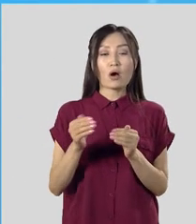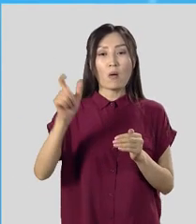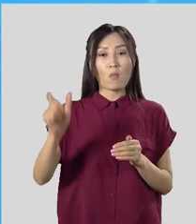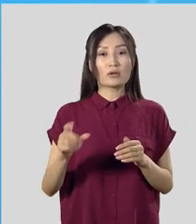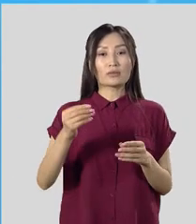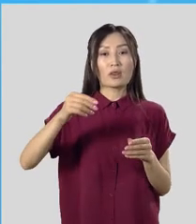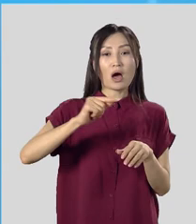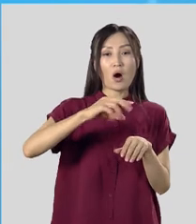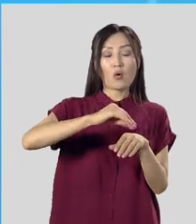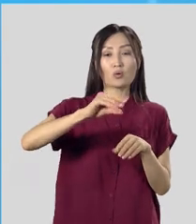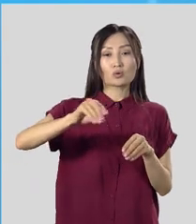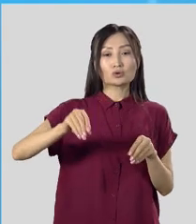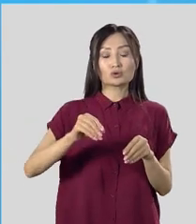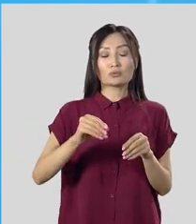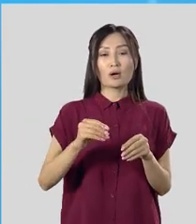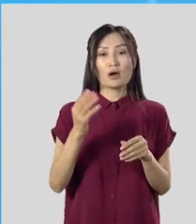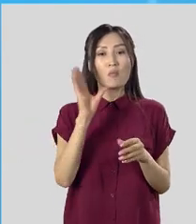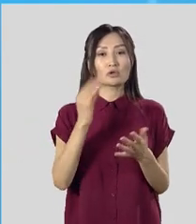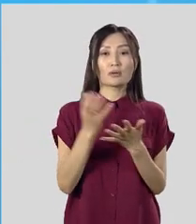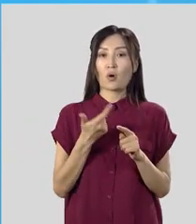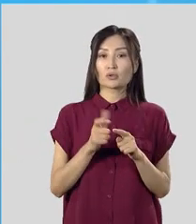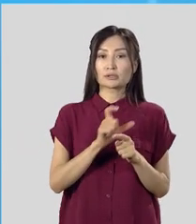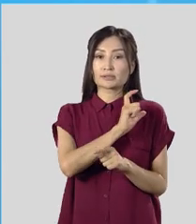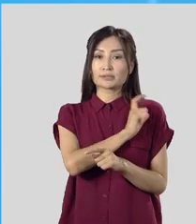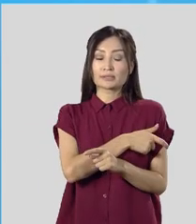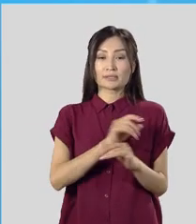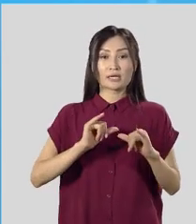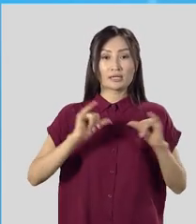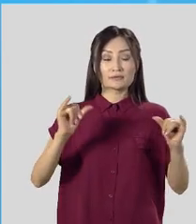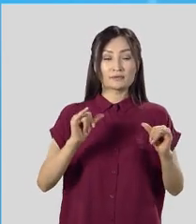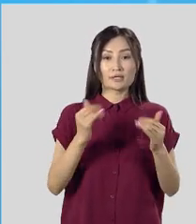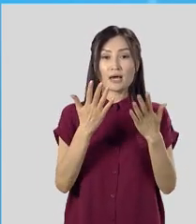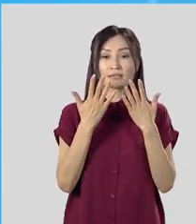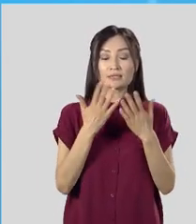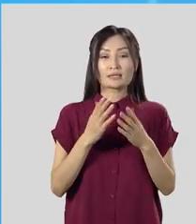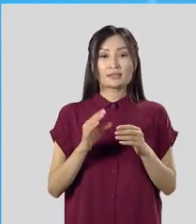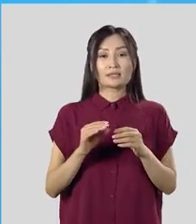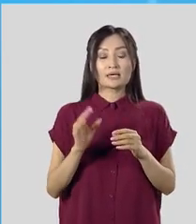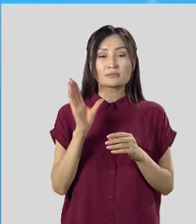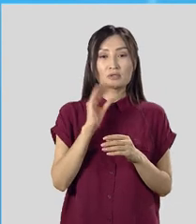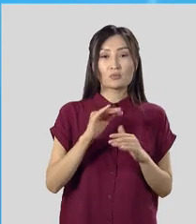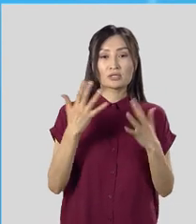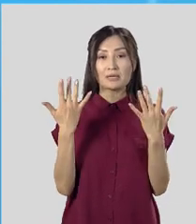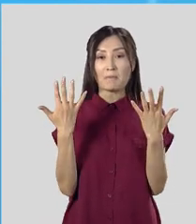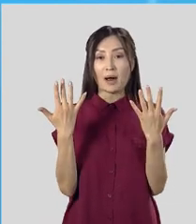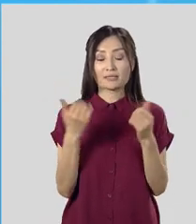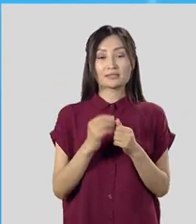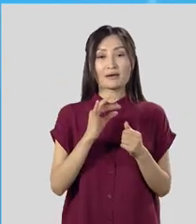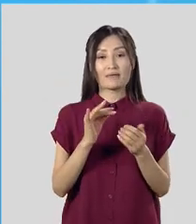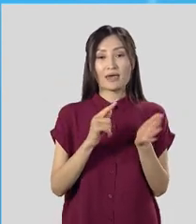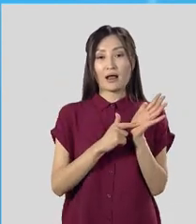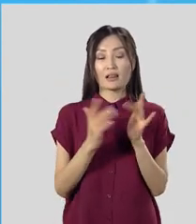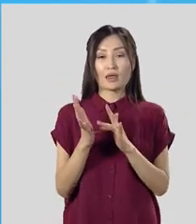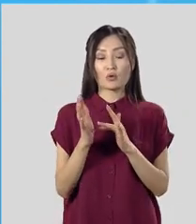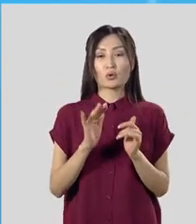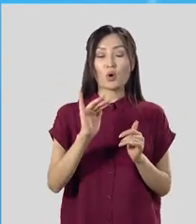ощупь определяет сорт муки очень сильно развитые осязательные способности пальцев и ладоней